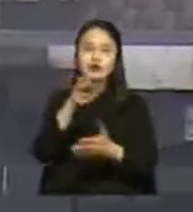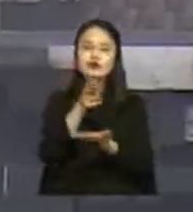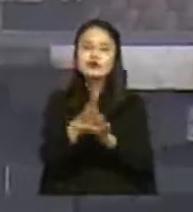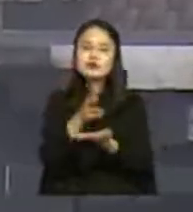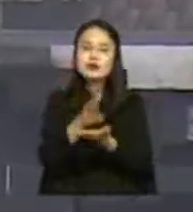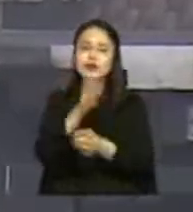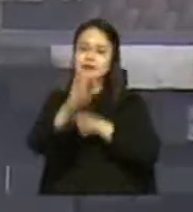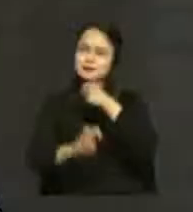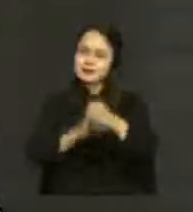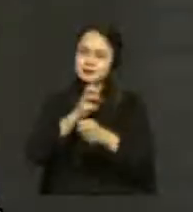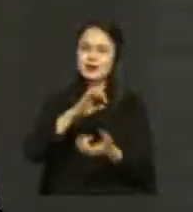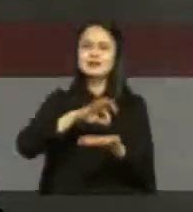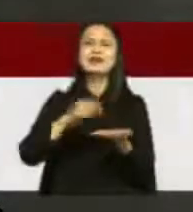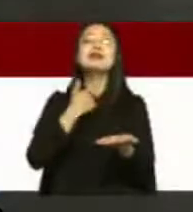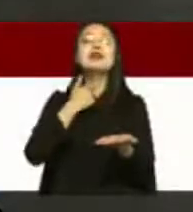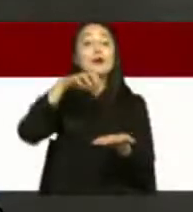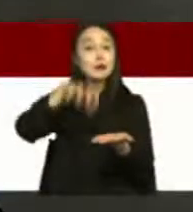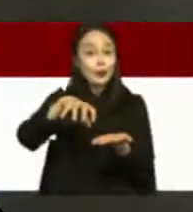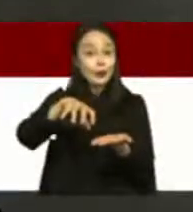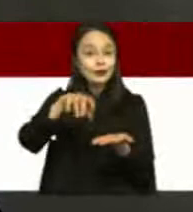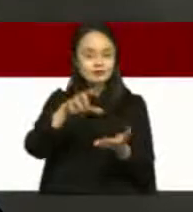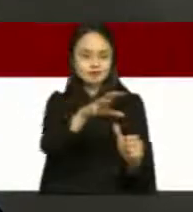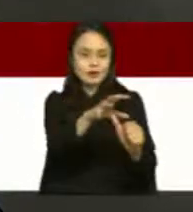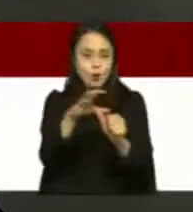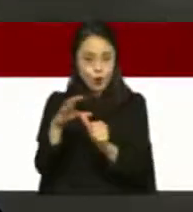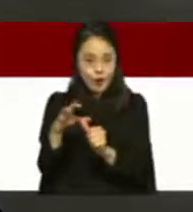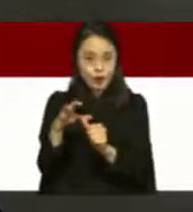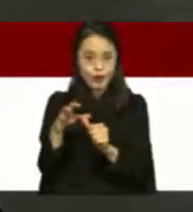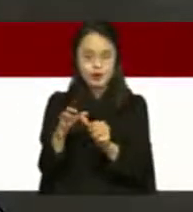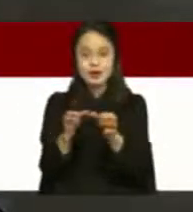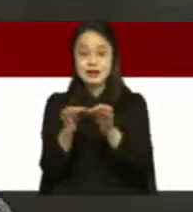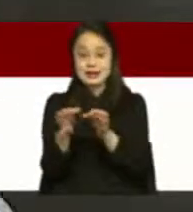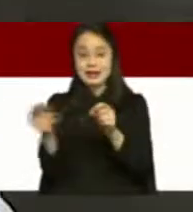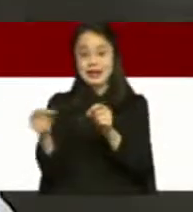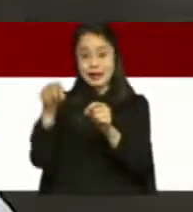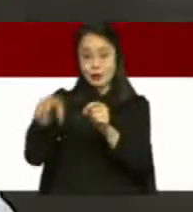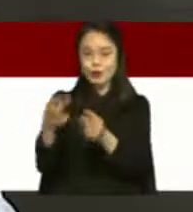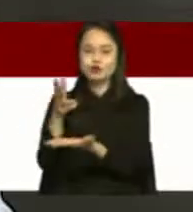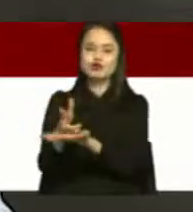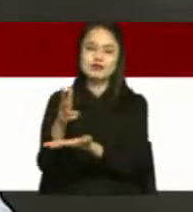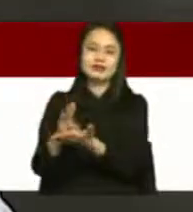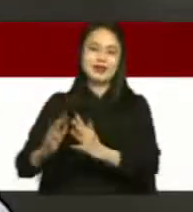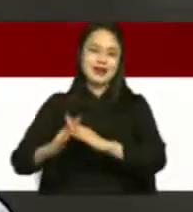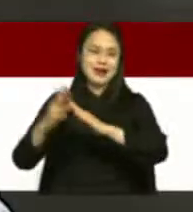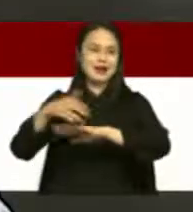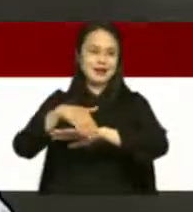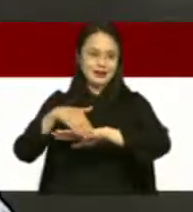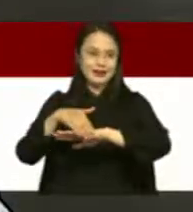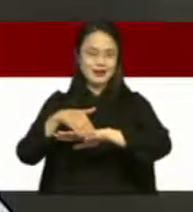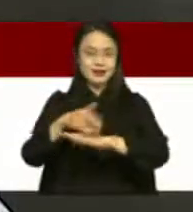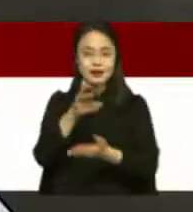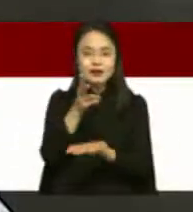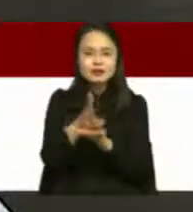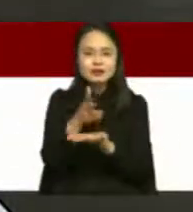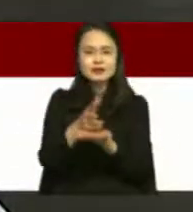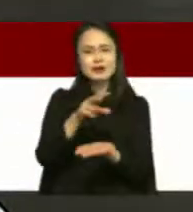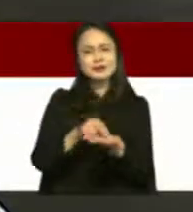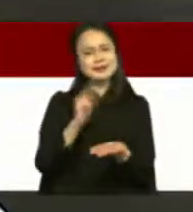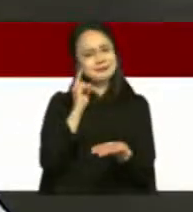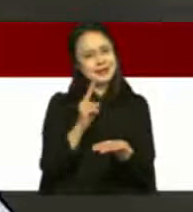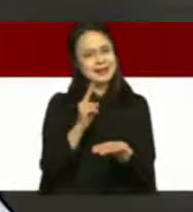쓰이고 있습니다. 주차난이 굉장히 많이 해소되리라 생각을 하고 우리 상인분들이 굉장히 지금 고무돼